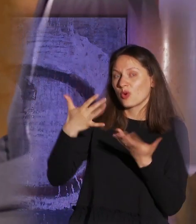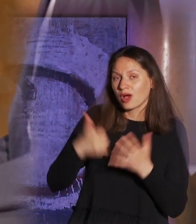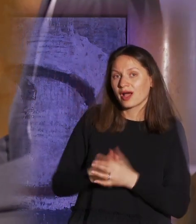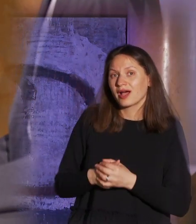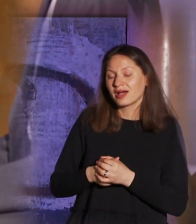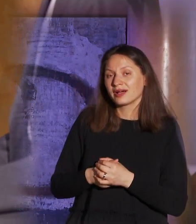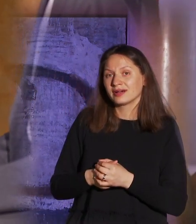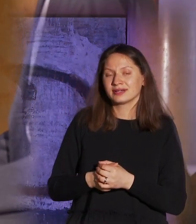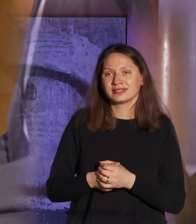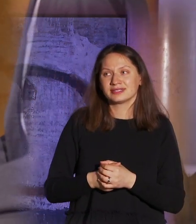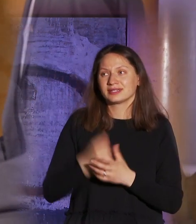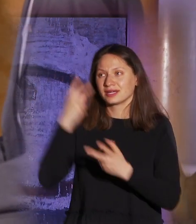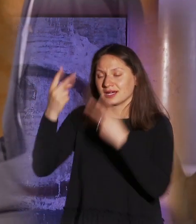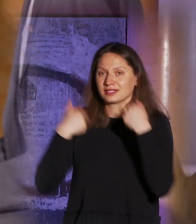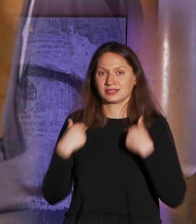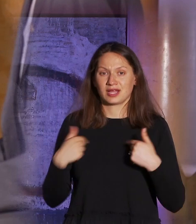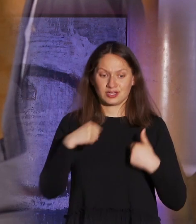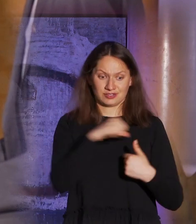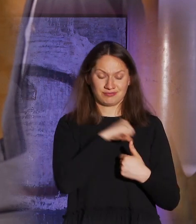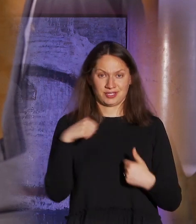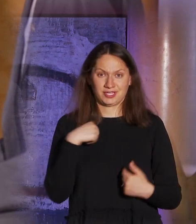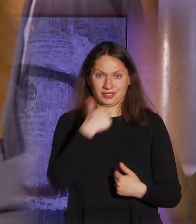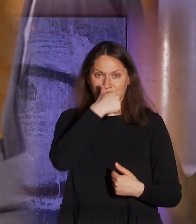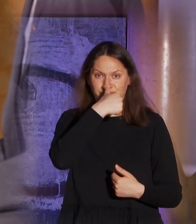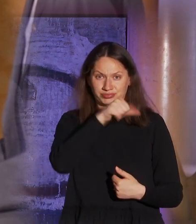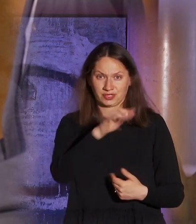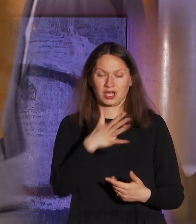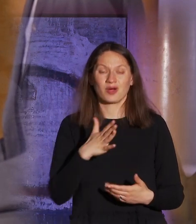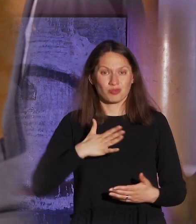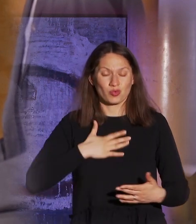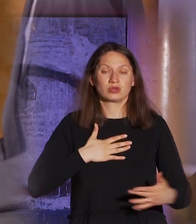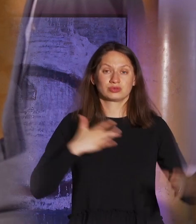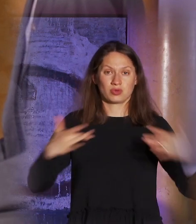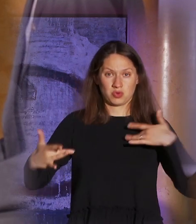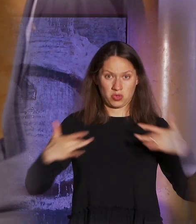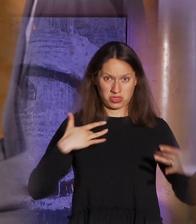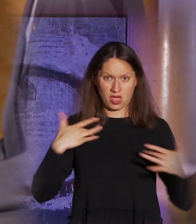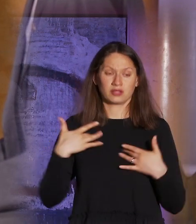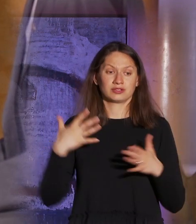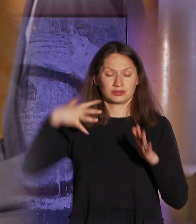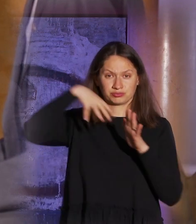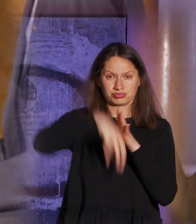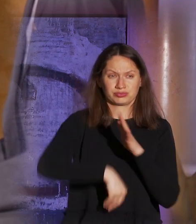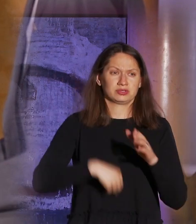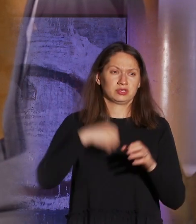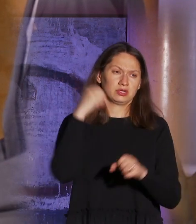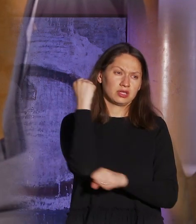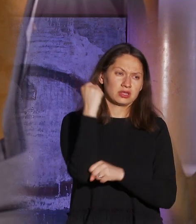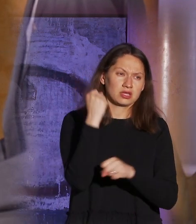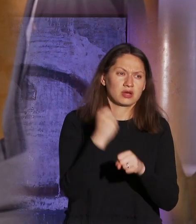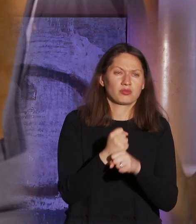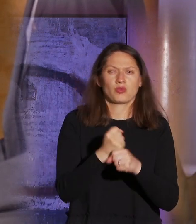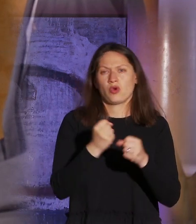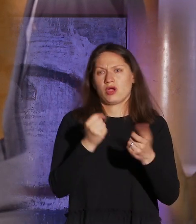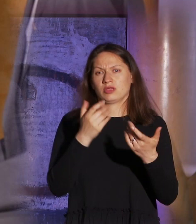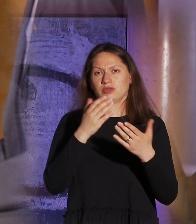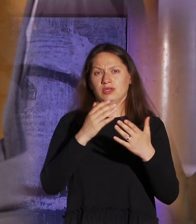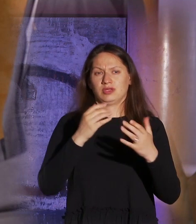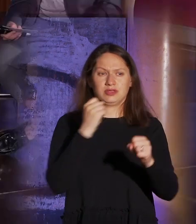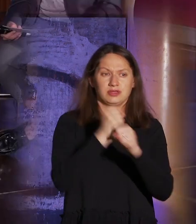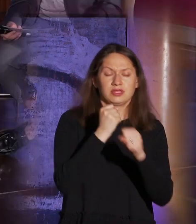savęs pačios, nes mūsų teatre vaidina ir dirba viskuo vadybininkai,